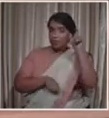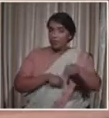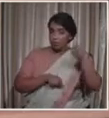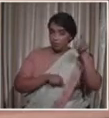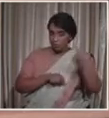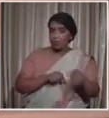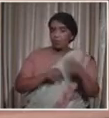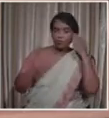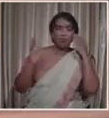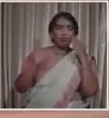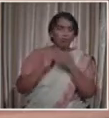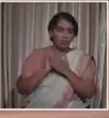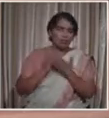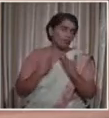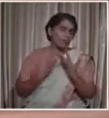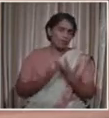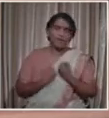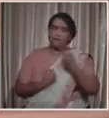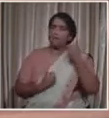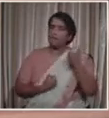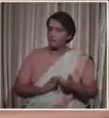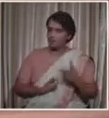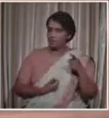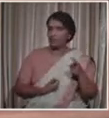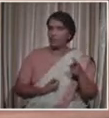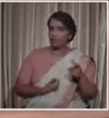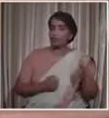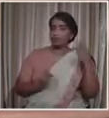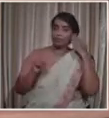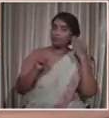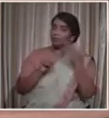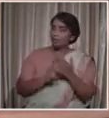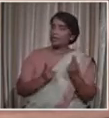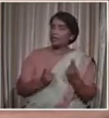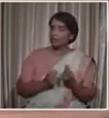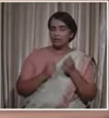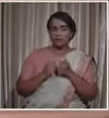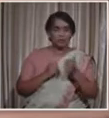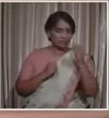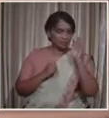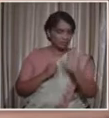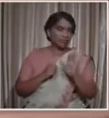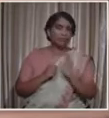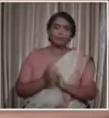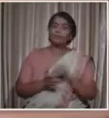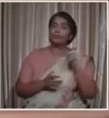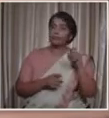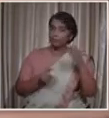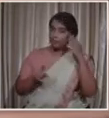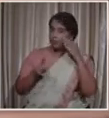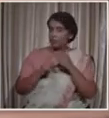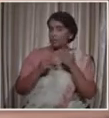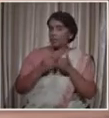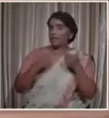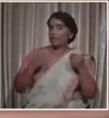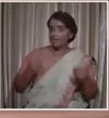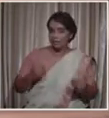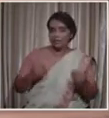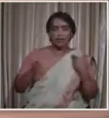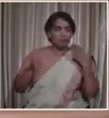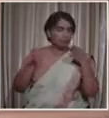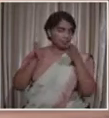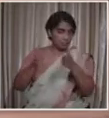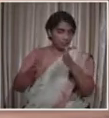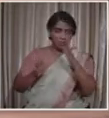தேவையானதாக, அவசியமானதாக காணப்படுகிறது. இதற்கான ஒரு உடனடி நடவடிக்கை மேற்கொள்ளப்பட வேண்டும். அதற்கு ஒரு தனியான துறை உருவாக்கப்பட்டு யாழ்ப்பாண